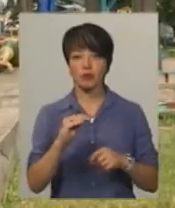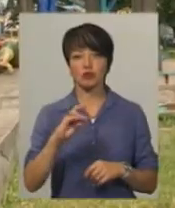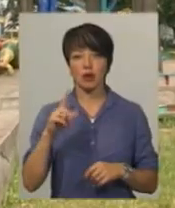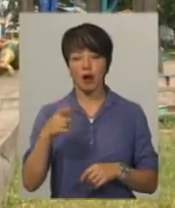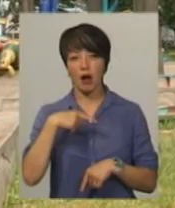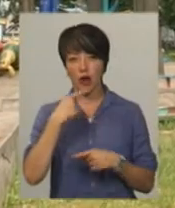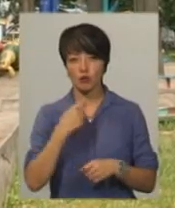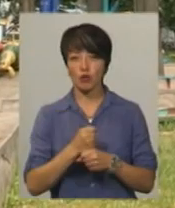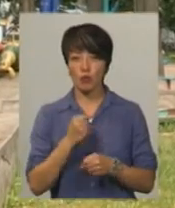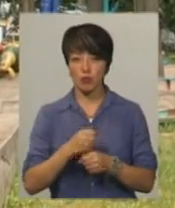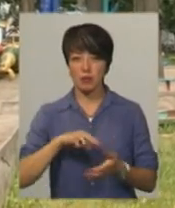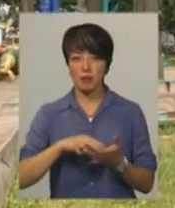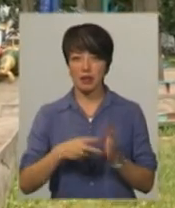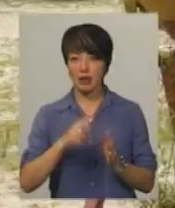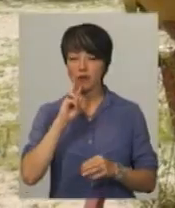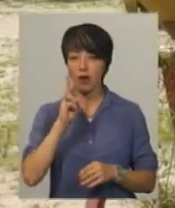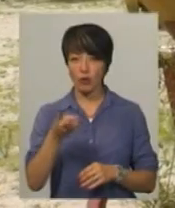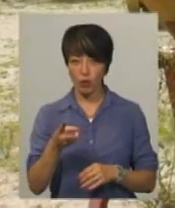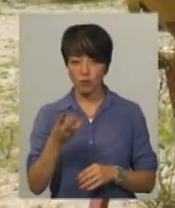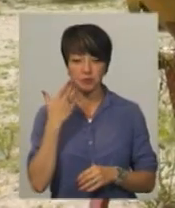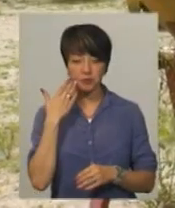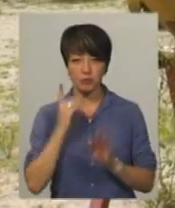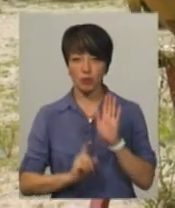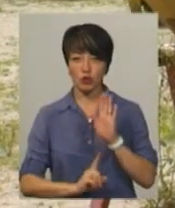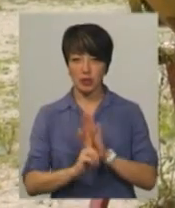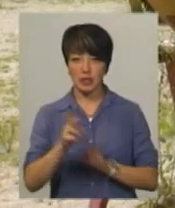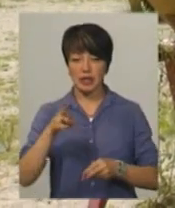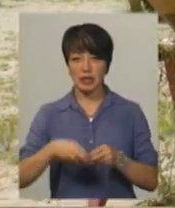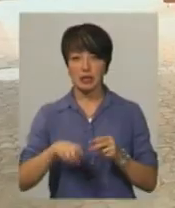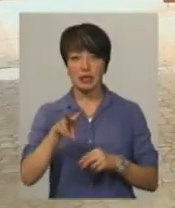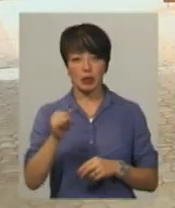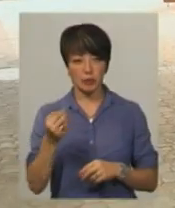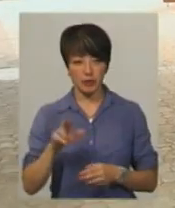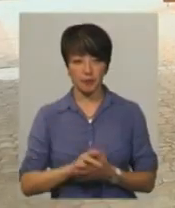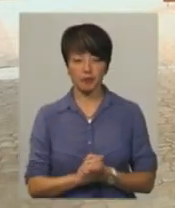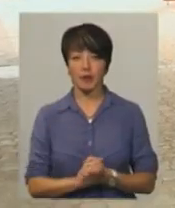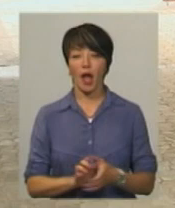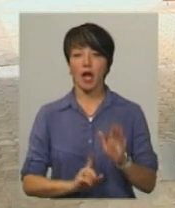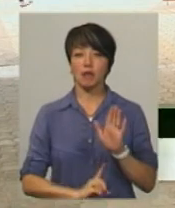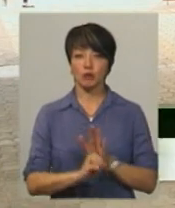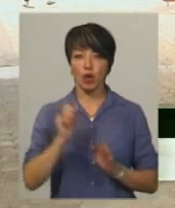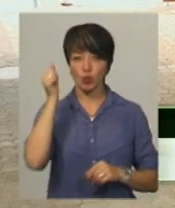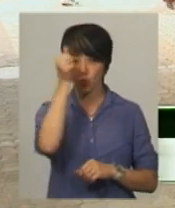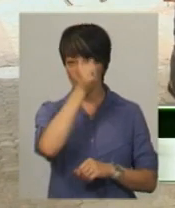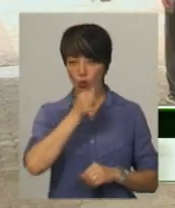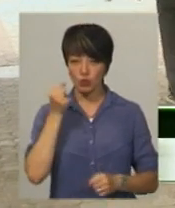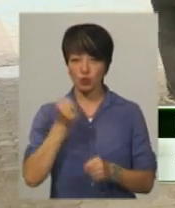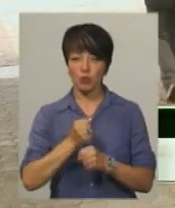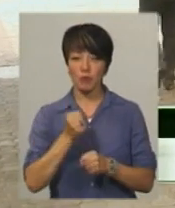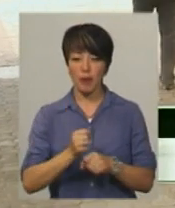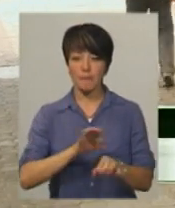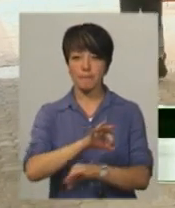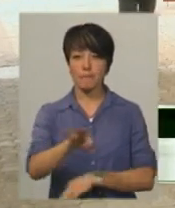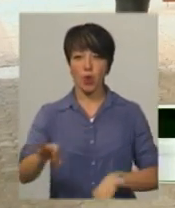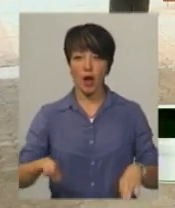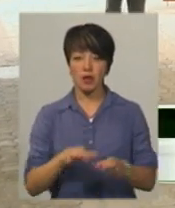господарства каже, роботи заплановані на 2 роки. Орієнтовний початок робіт – кінець липня. На початку року ми зробили проект капітального